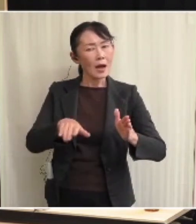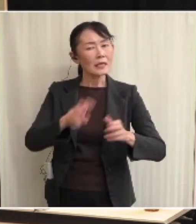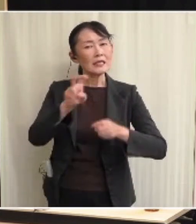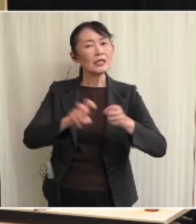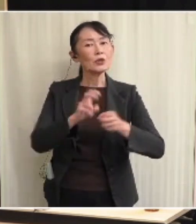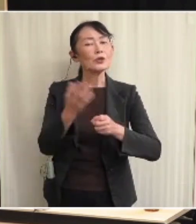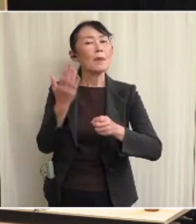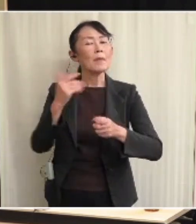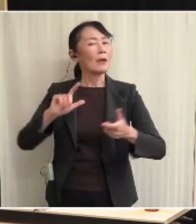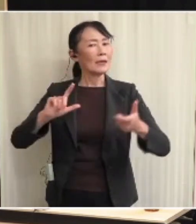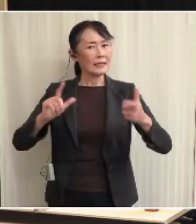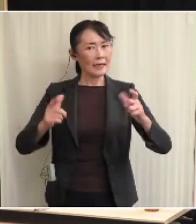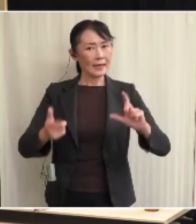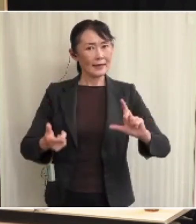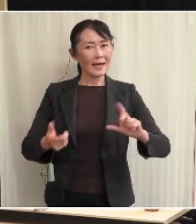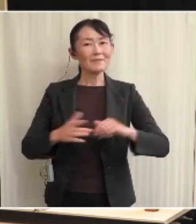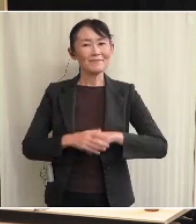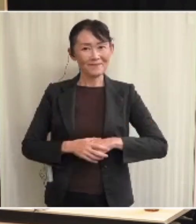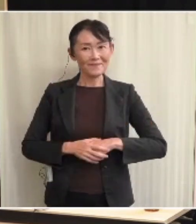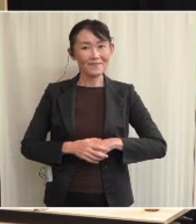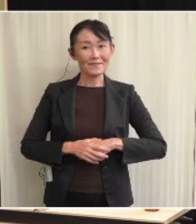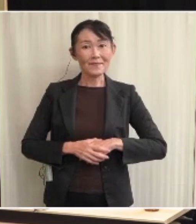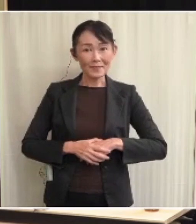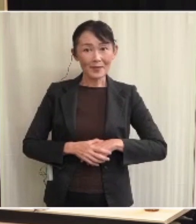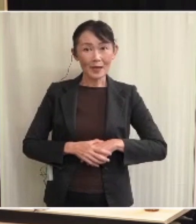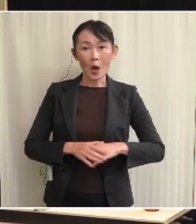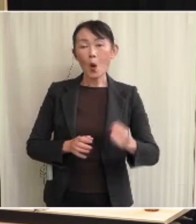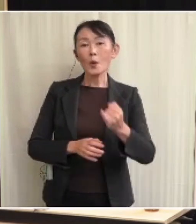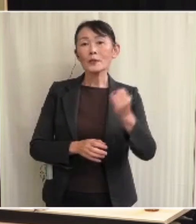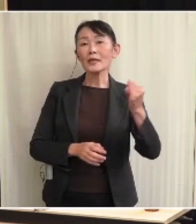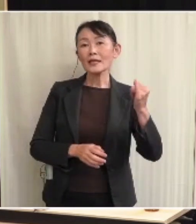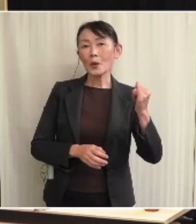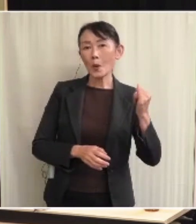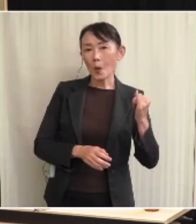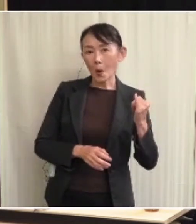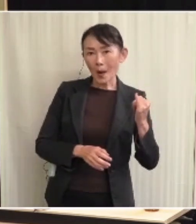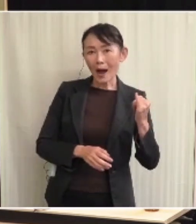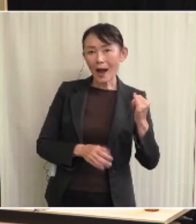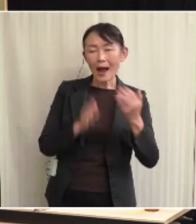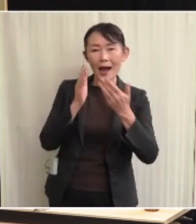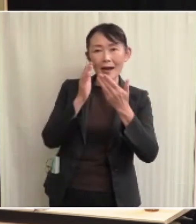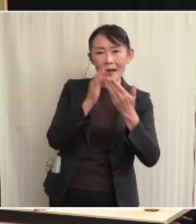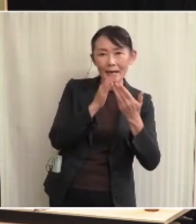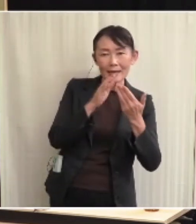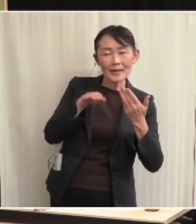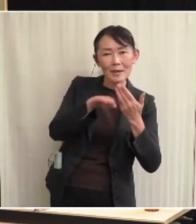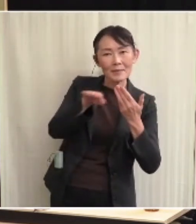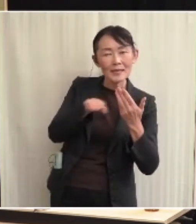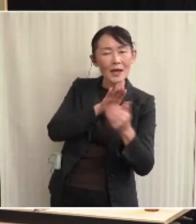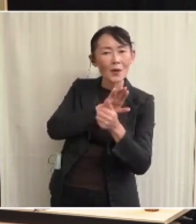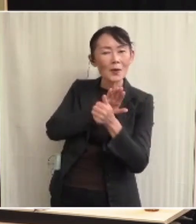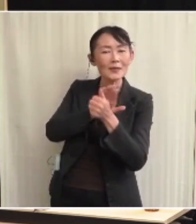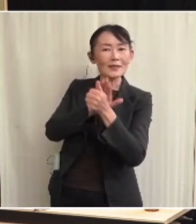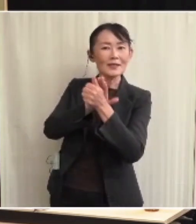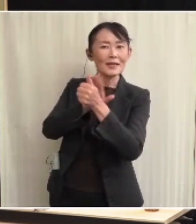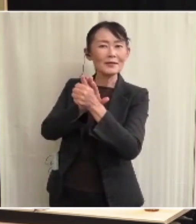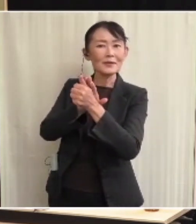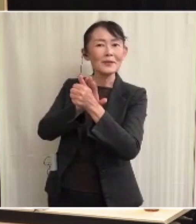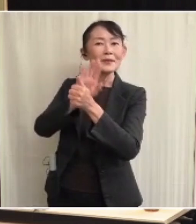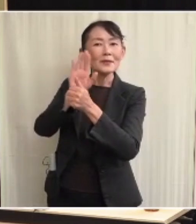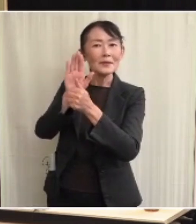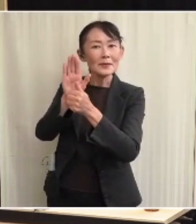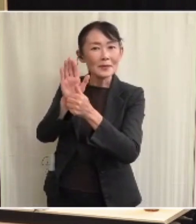けれども、やっぱり女の子というのは陰ながらみんなを支えるんだけれども表に出ない、でしかも、おしとやかであることみたいなこと